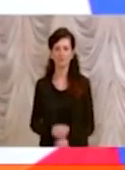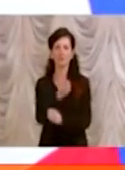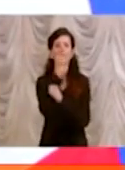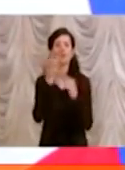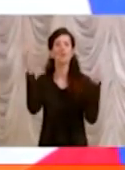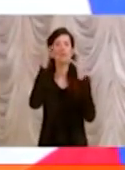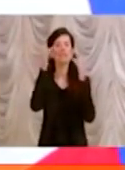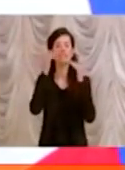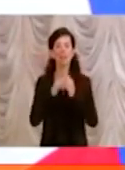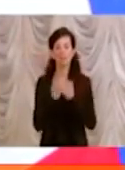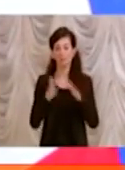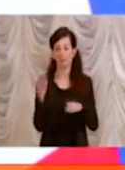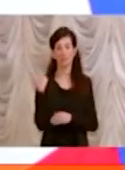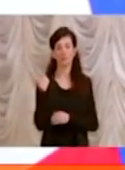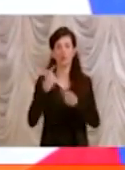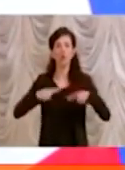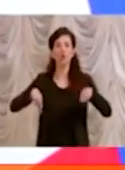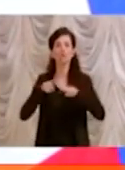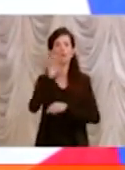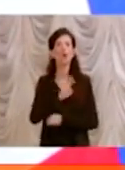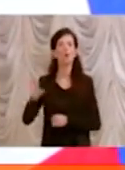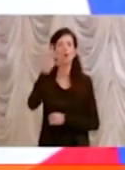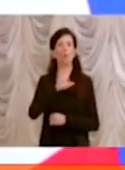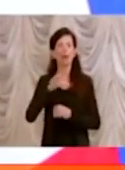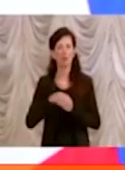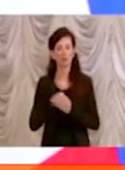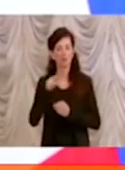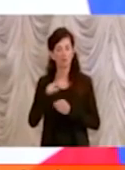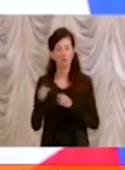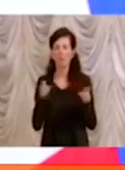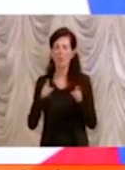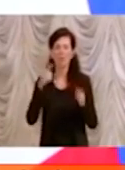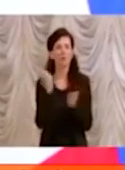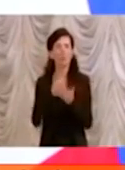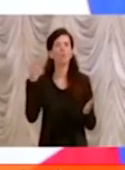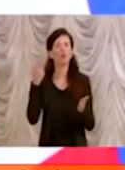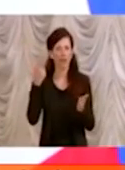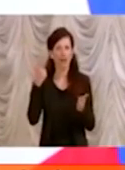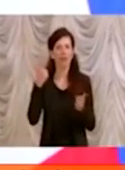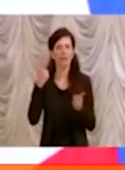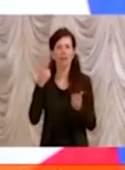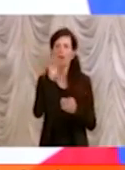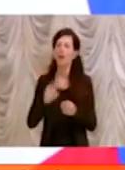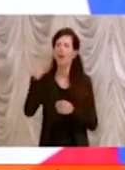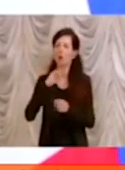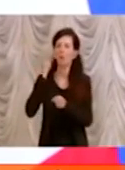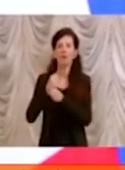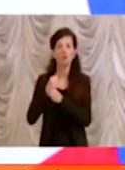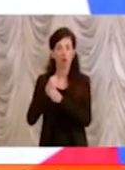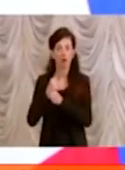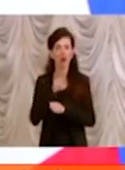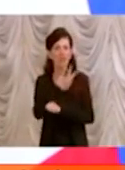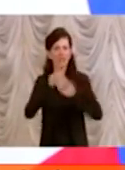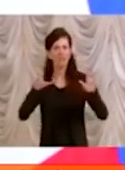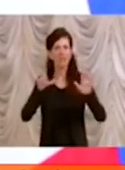Una sera si è appena concluso il Consiglio europeo, è stata una tappa, ha segnato una tappa importante nella storia europea. Tutti e